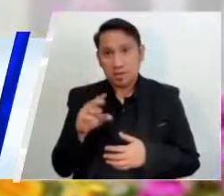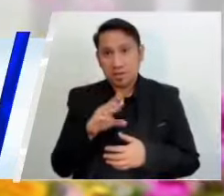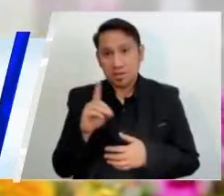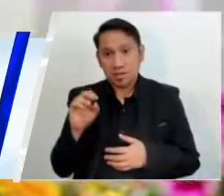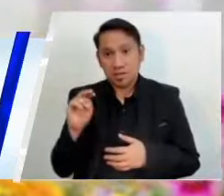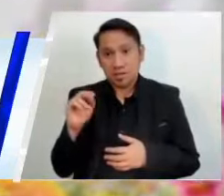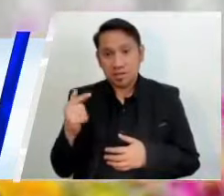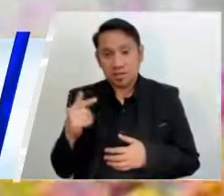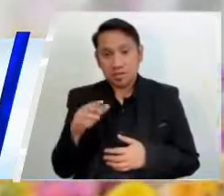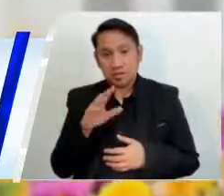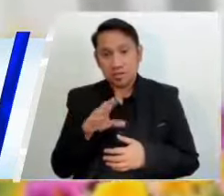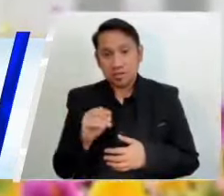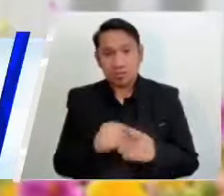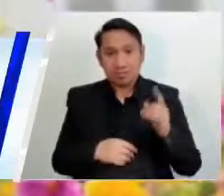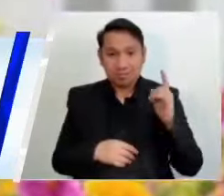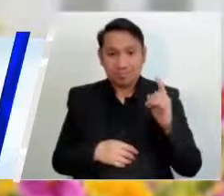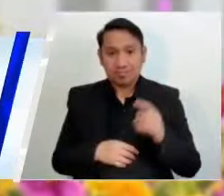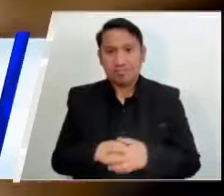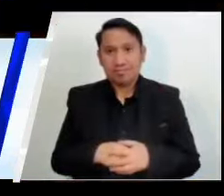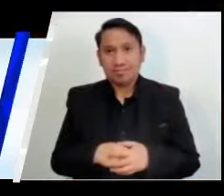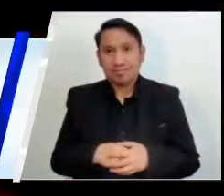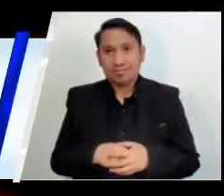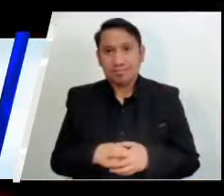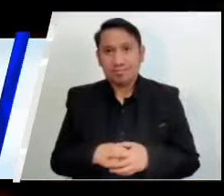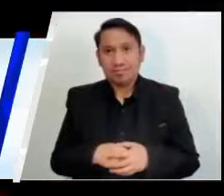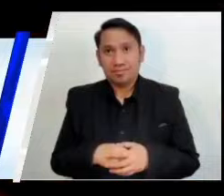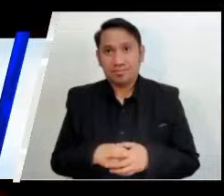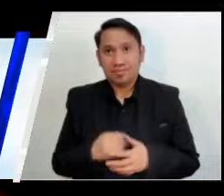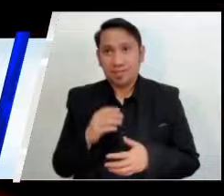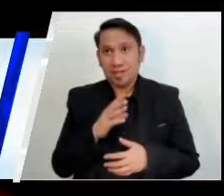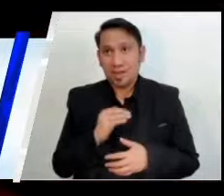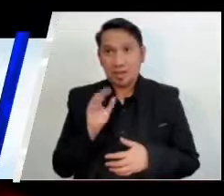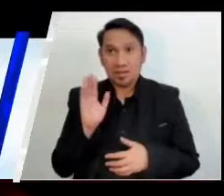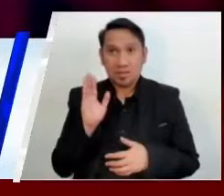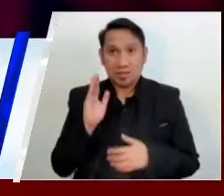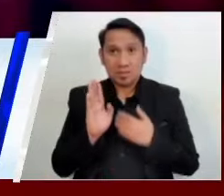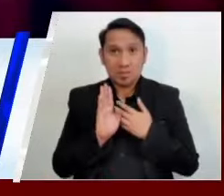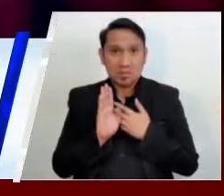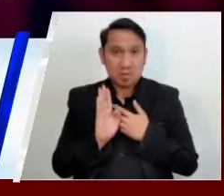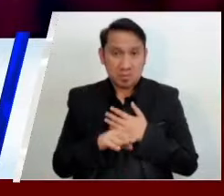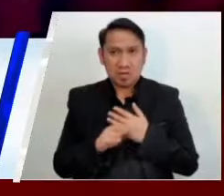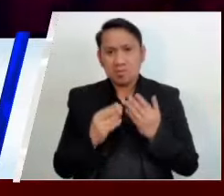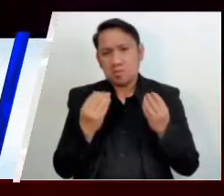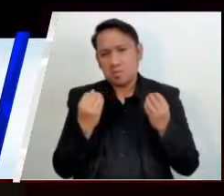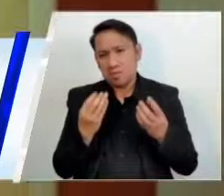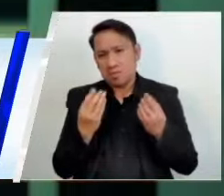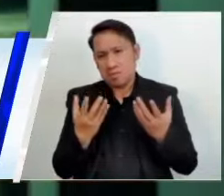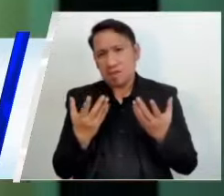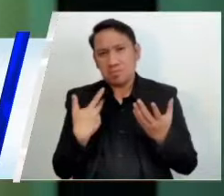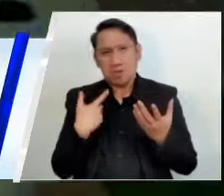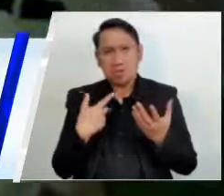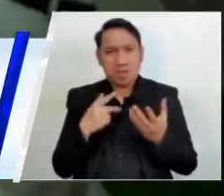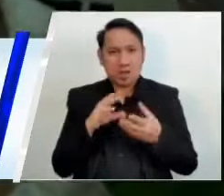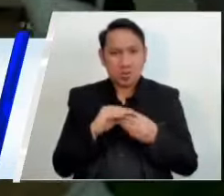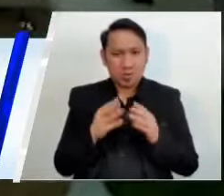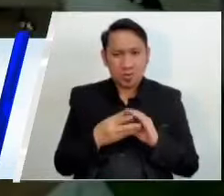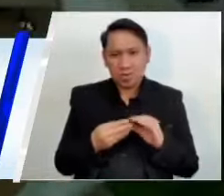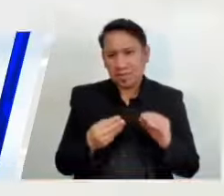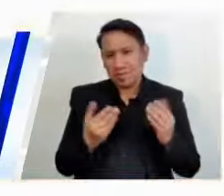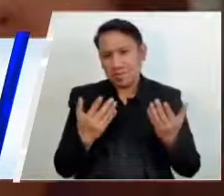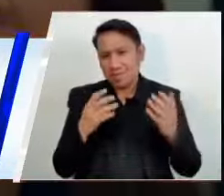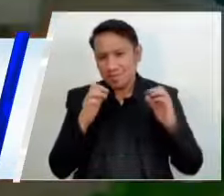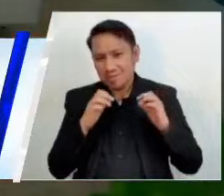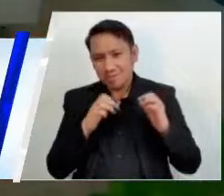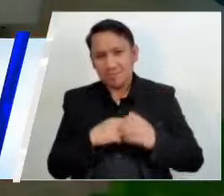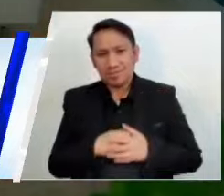na Jose and Marias Bonggang Villa. At sa kanilang pagbabalik, marami raw twist na dapat abangan. Sino mga nagpa-party-party